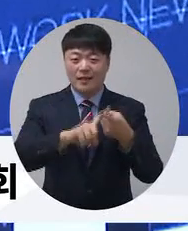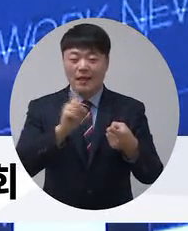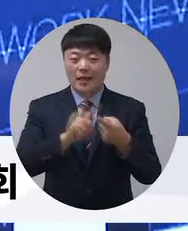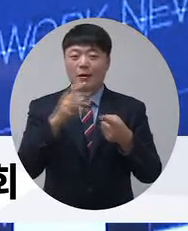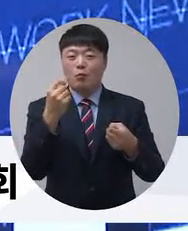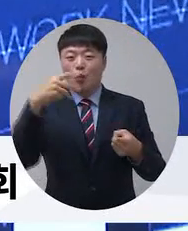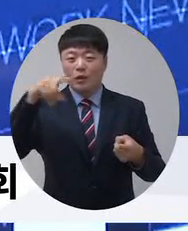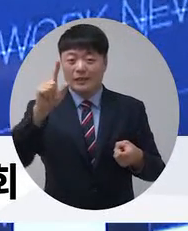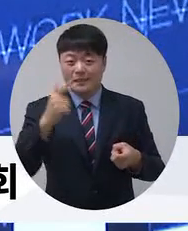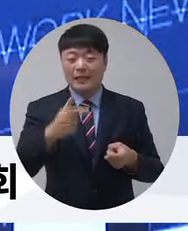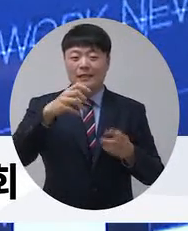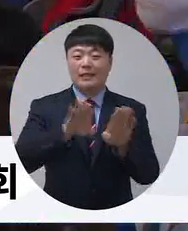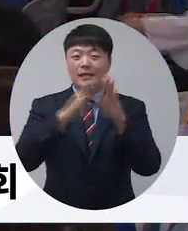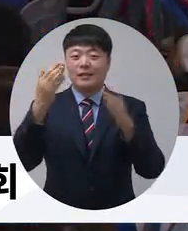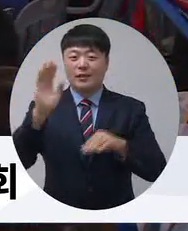레저파크에서 개최됐습니다.